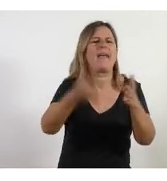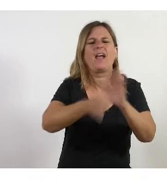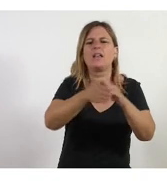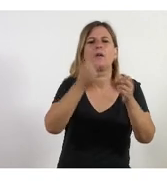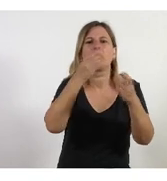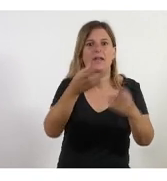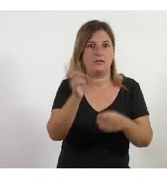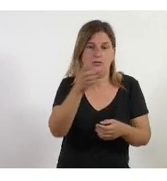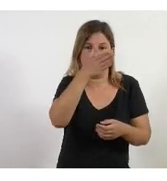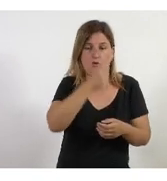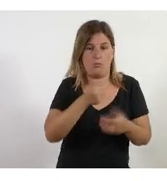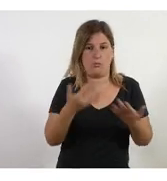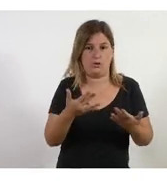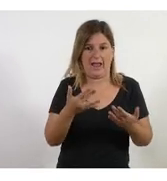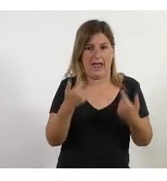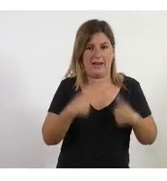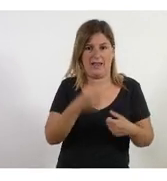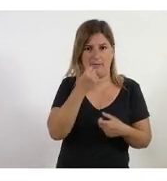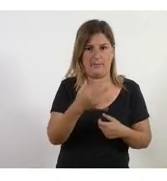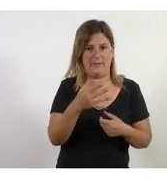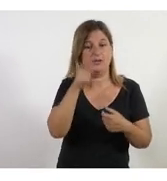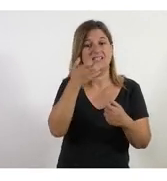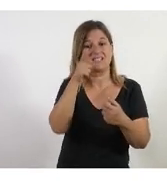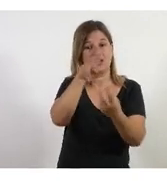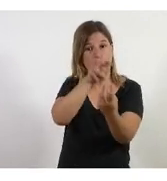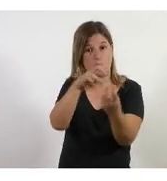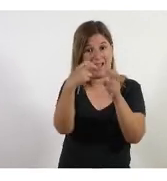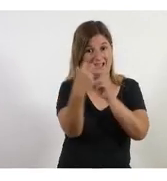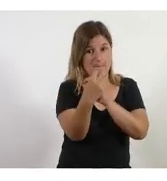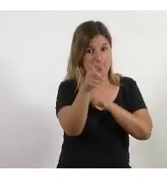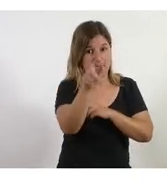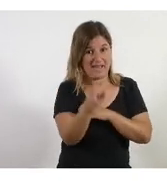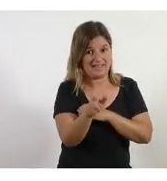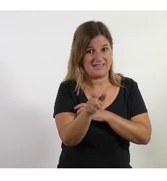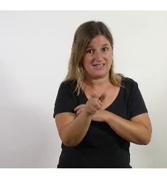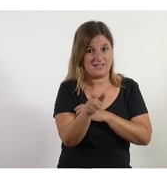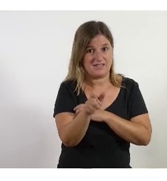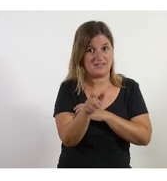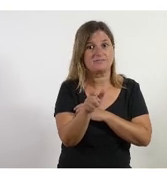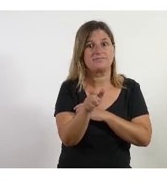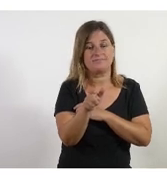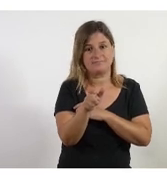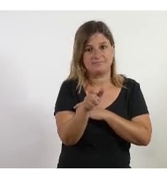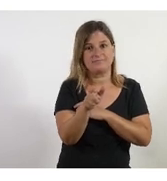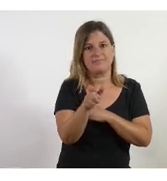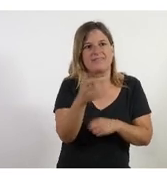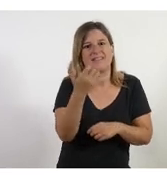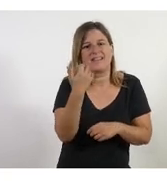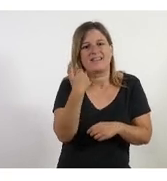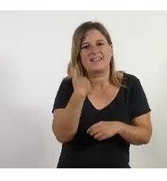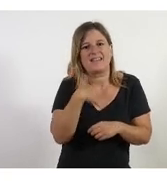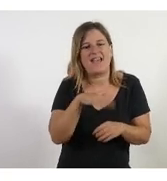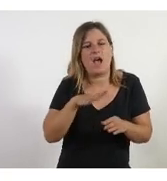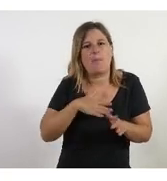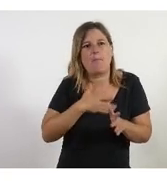pot estar bé aquella persona ara. I empatitzes realment amb aquella persona i ja una miqueta més enllà